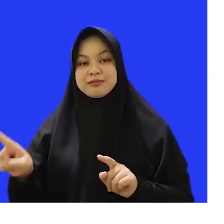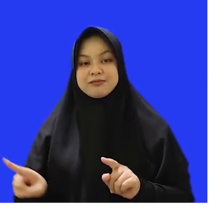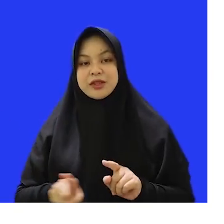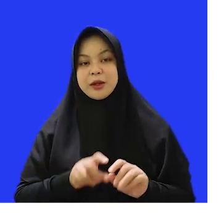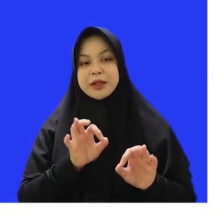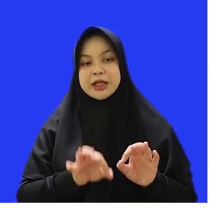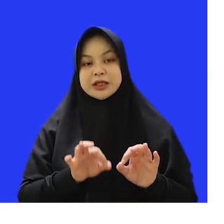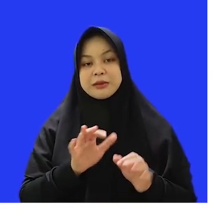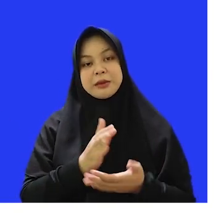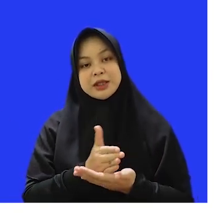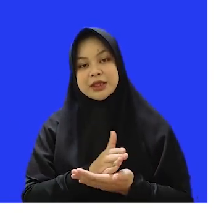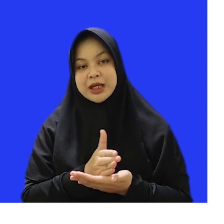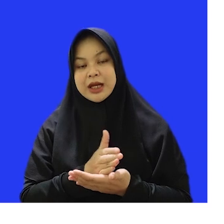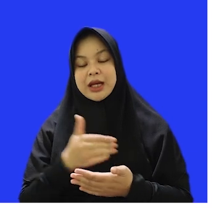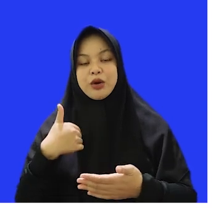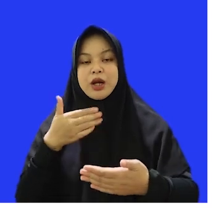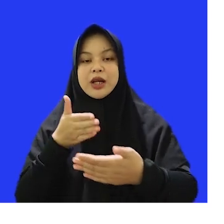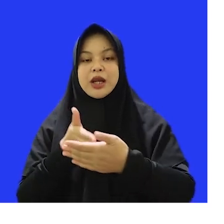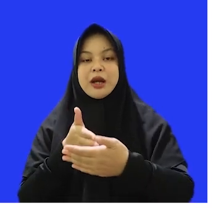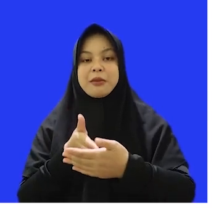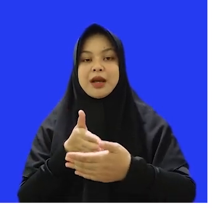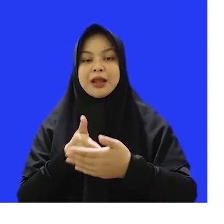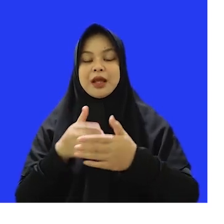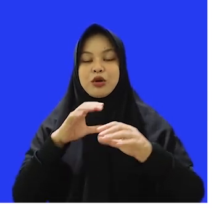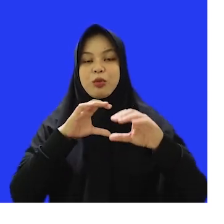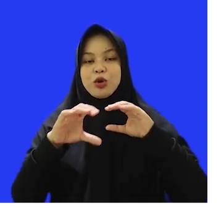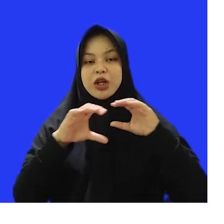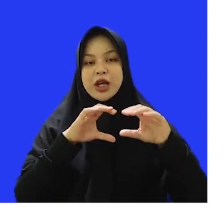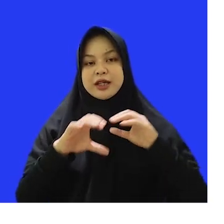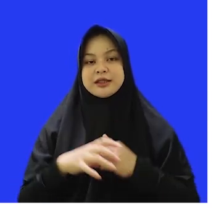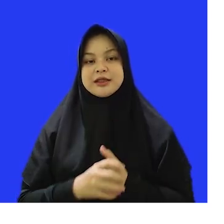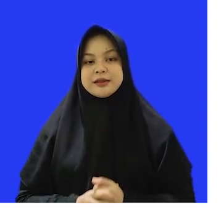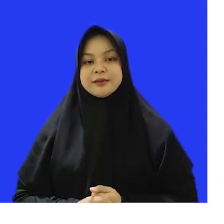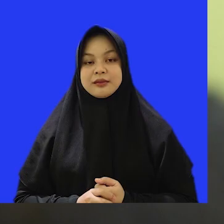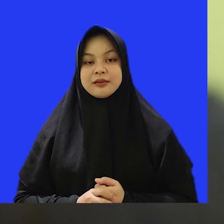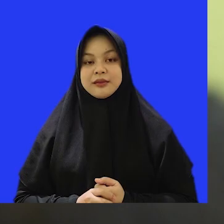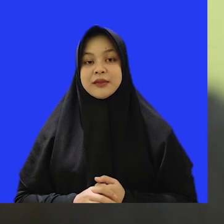Gunakan penerjemah jika menemukan hambatan komunikasi.